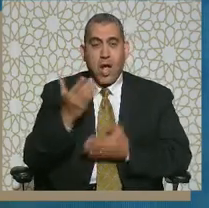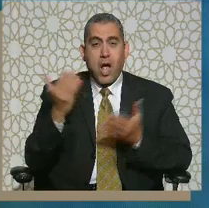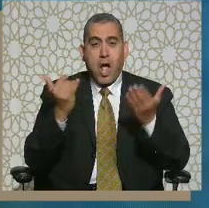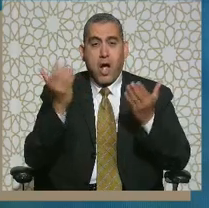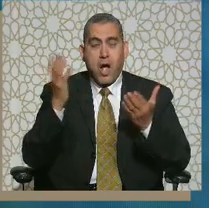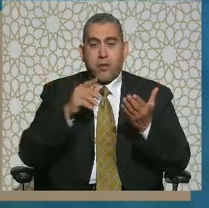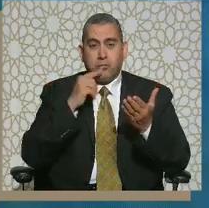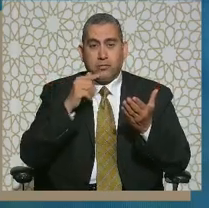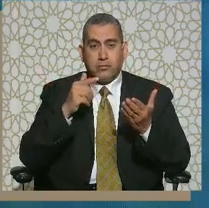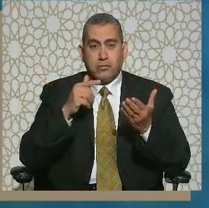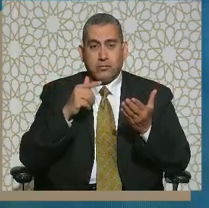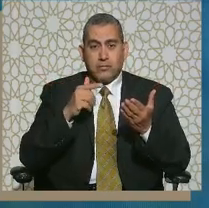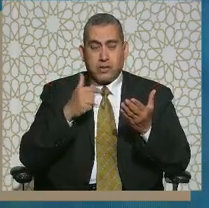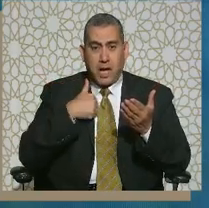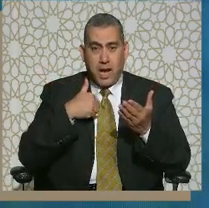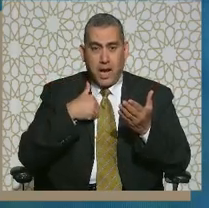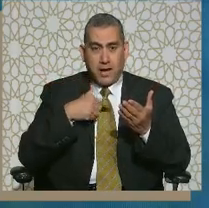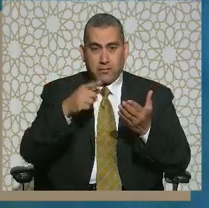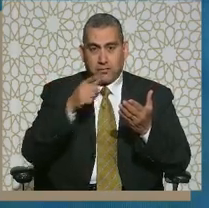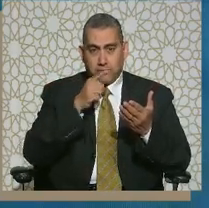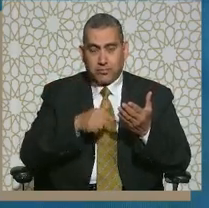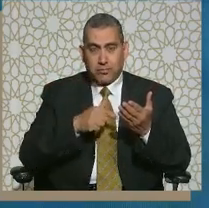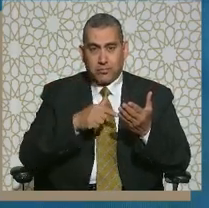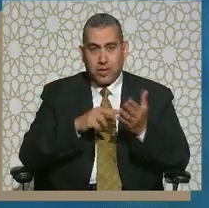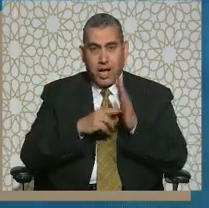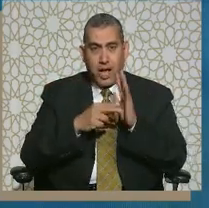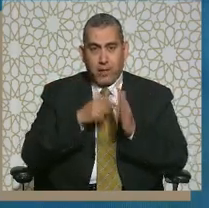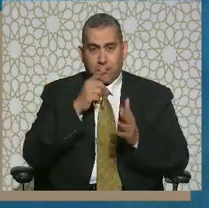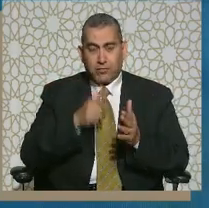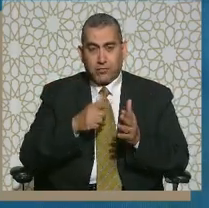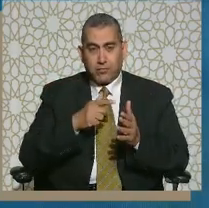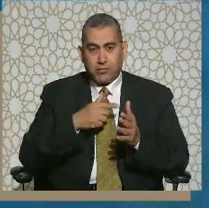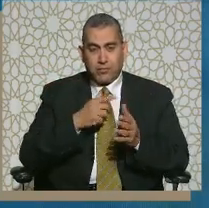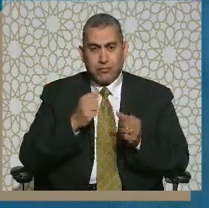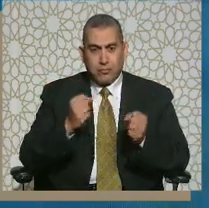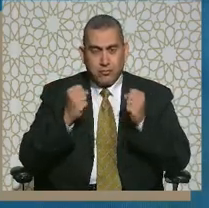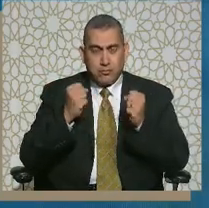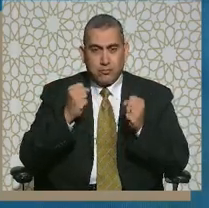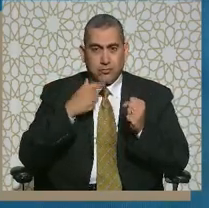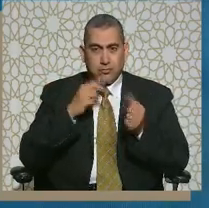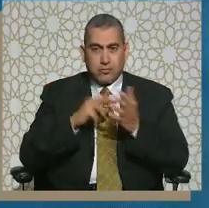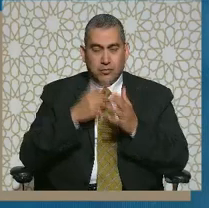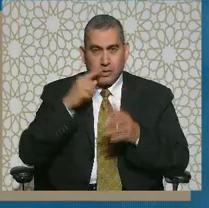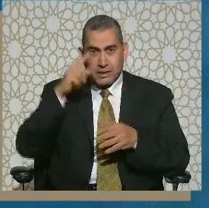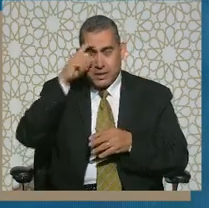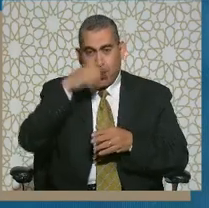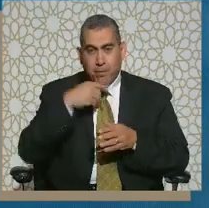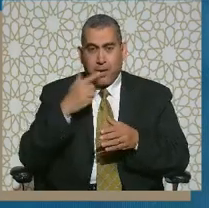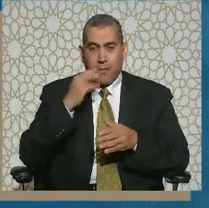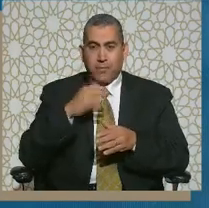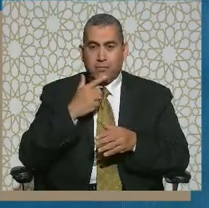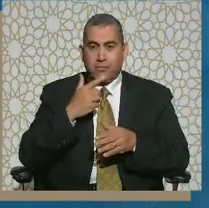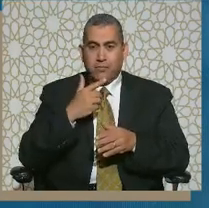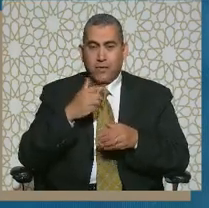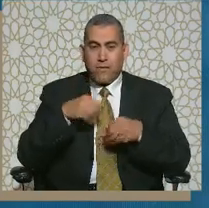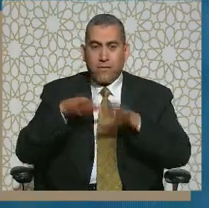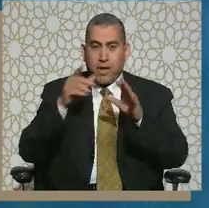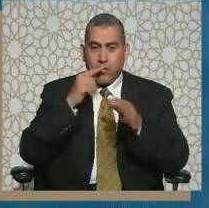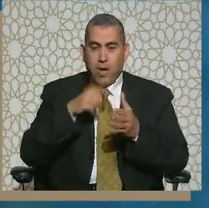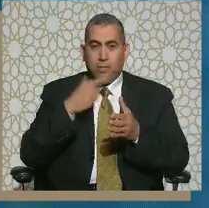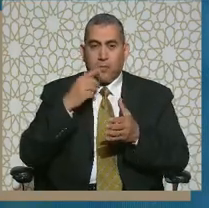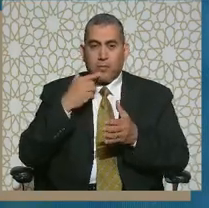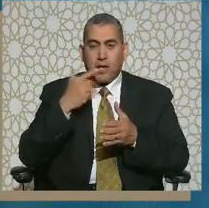بتخلينا احنا ما نتفا بسهوله من الام الفقد حاجه اسمها الامجاد